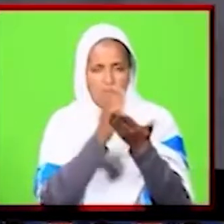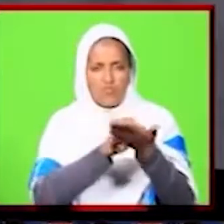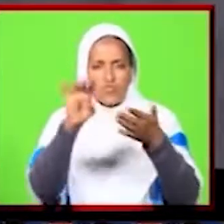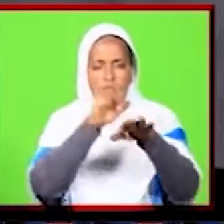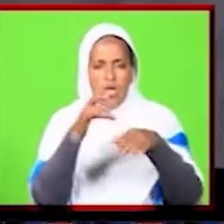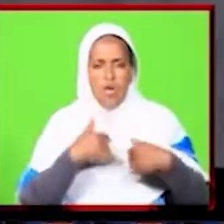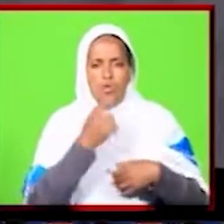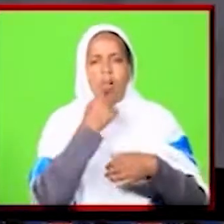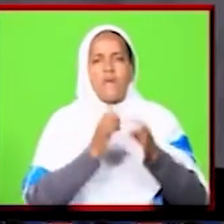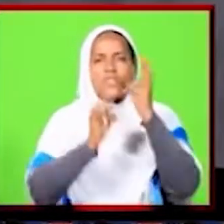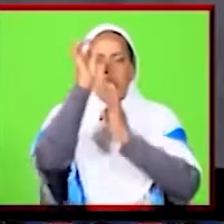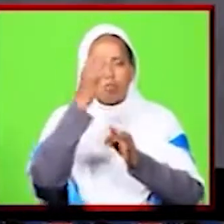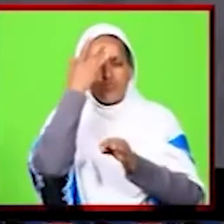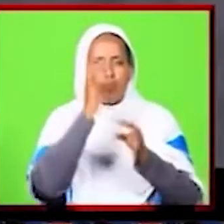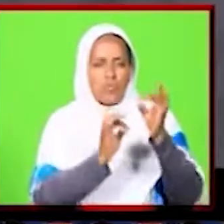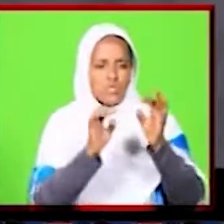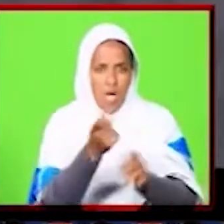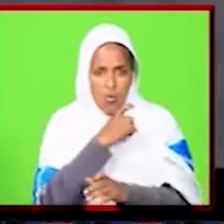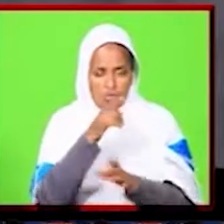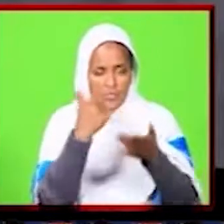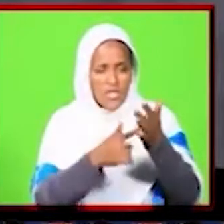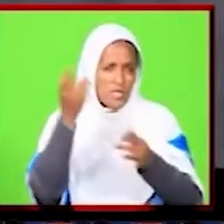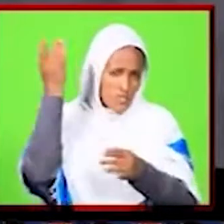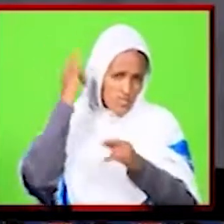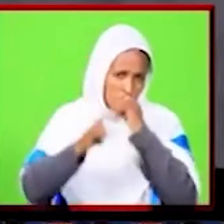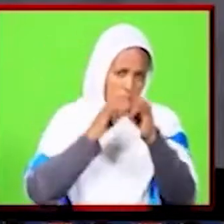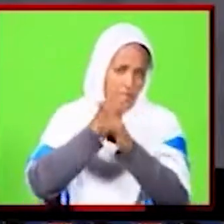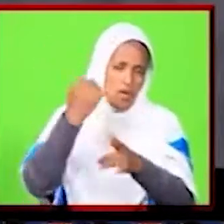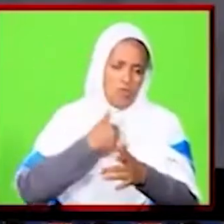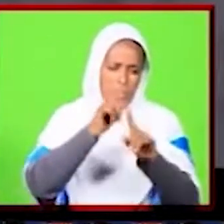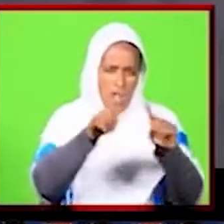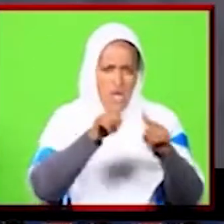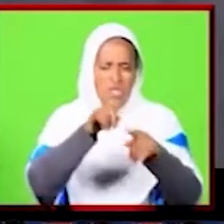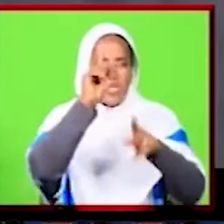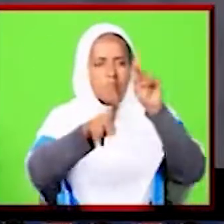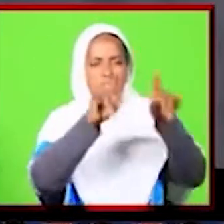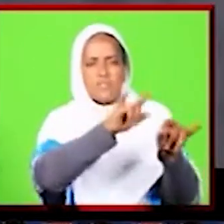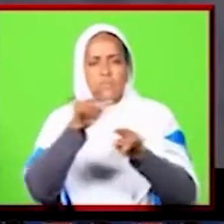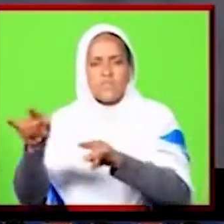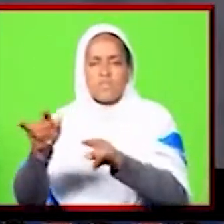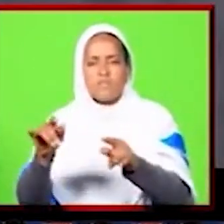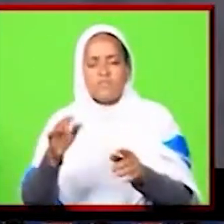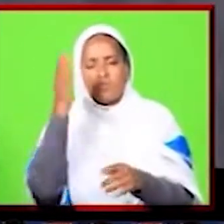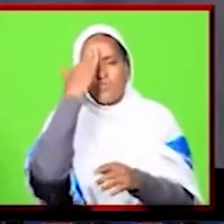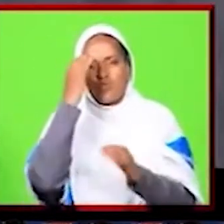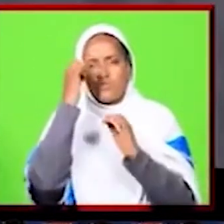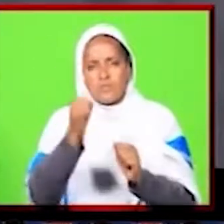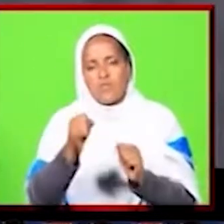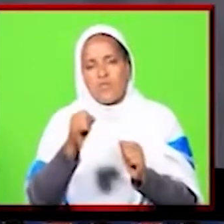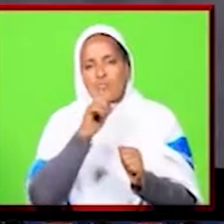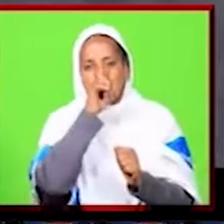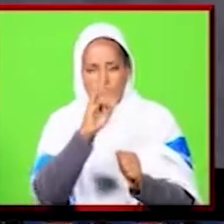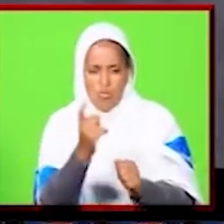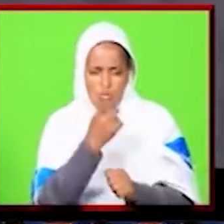አንድ ሆኖ ነው የተገኘው። ስለዚህ እንዳሰቡት መጽሐፍ ቅዱስ ላይ ያለው ይሄ አፈታሪክ ወይም ዝም ብሎ ተረት ሳይሆን በዛን ዘመን በነበሩ በተለያዩ ህብረተሰብ ዘንድ